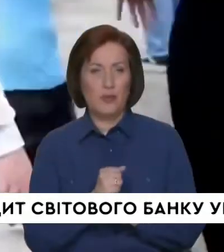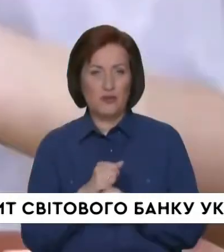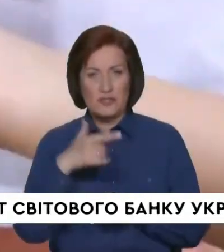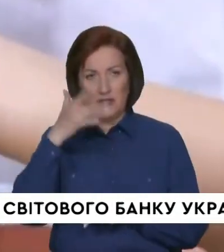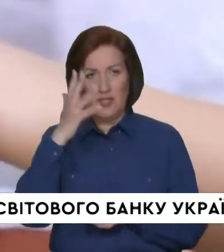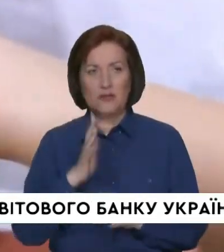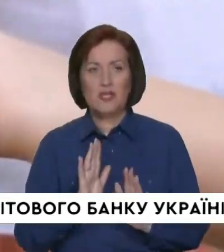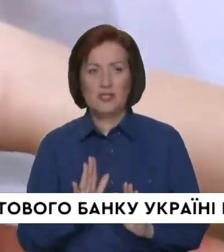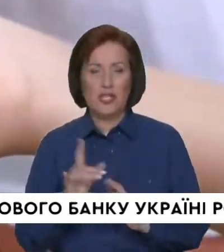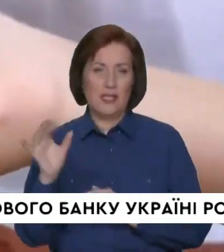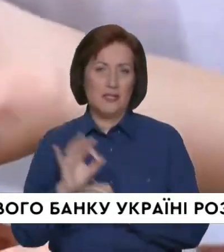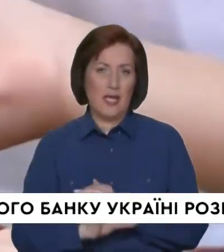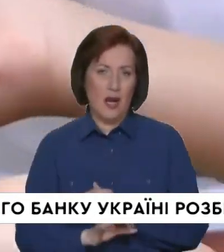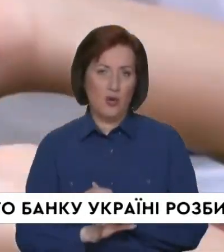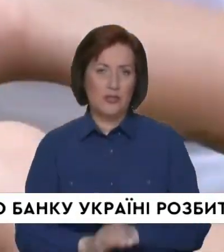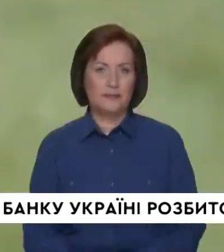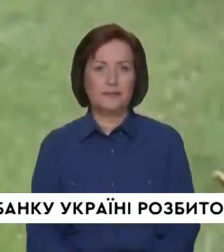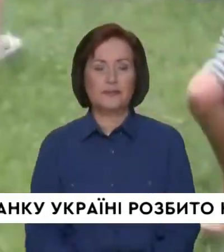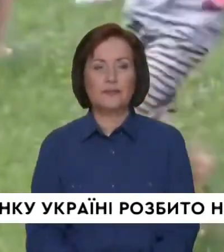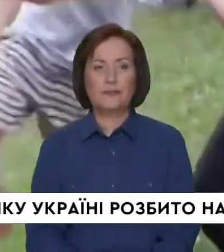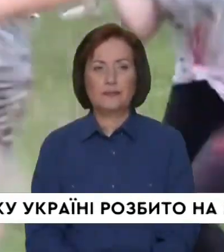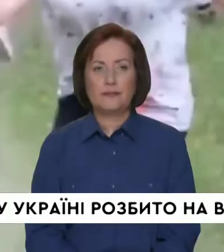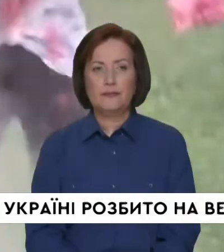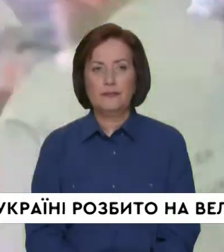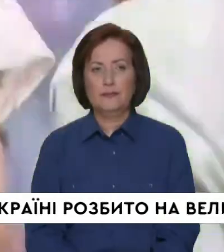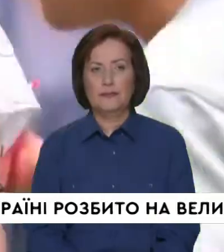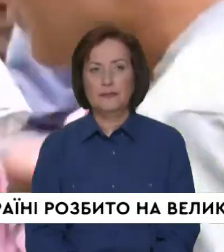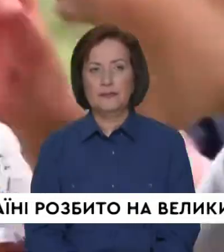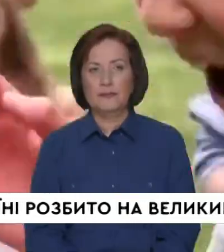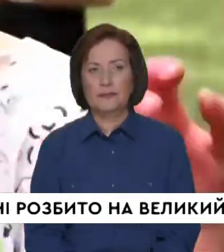літа переважно на заході. Лілія Гончарук та Валерій Ратушнюк. Єдині новини на Суспільному.